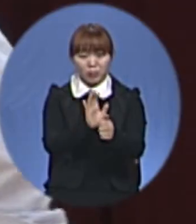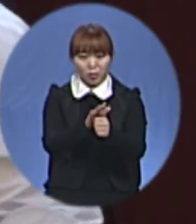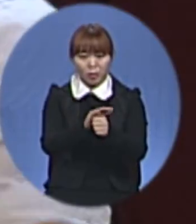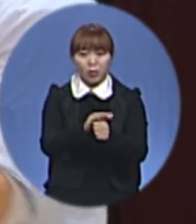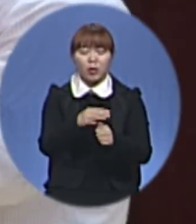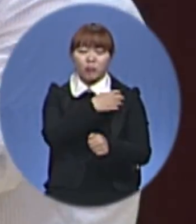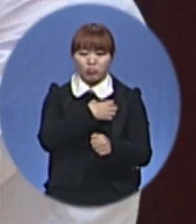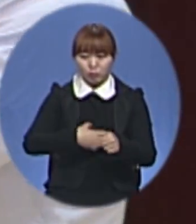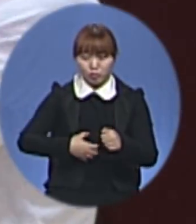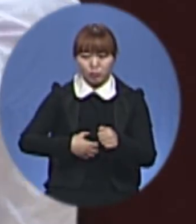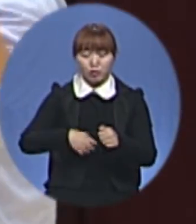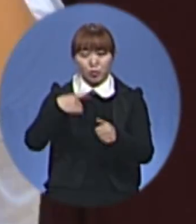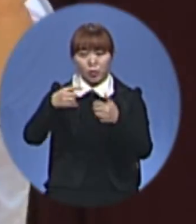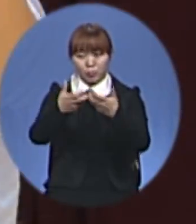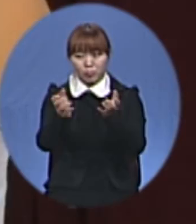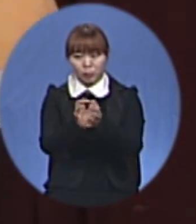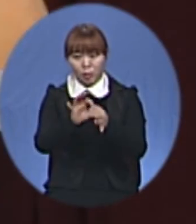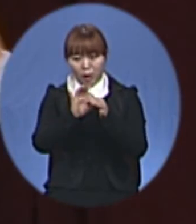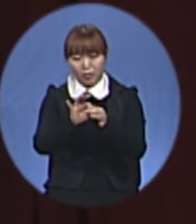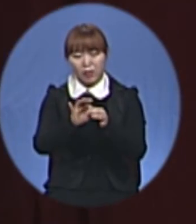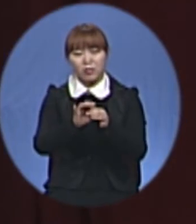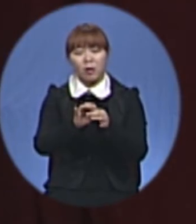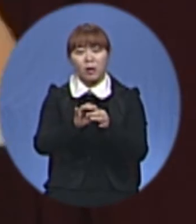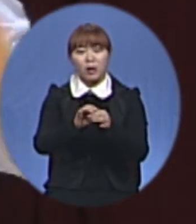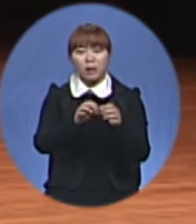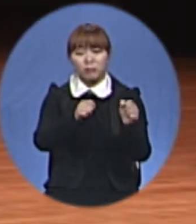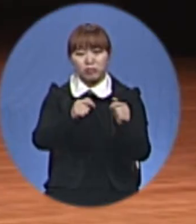구청과 교육청의 기금을 통해 그 수가 늘고